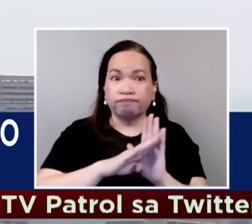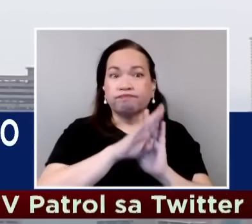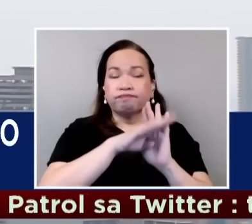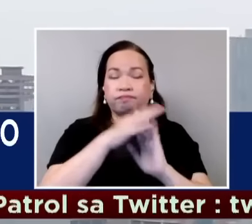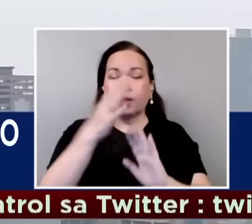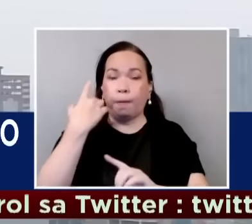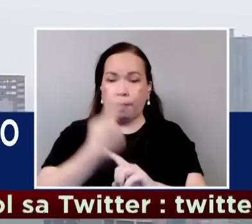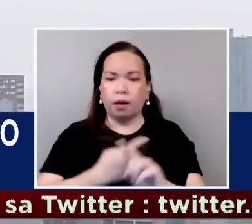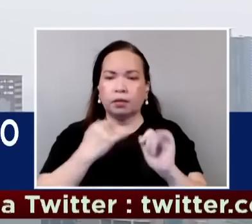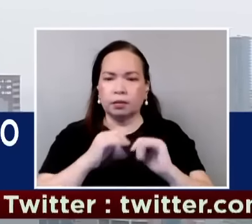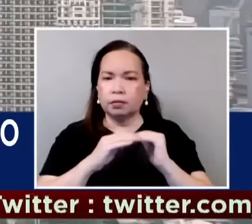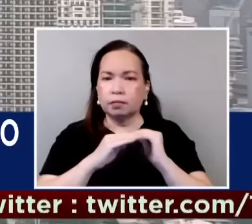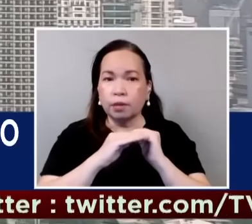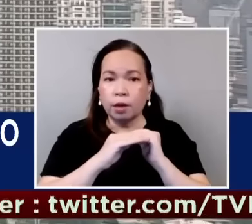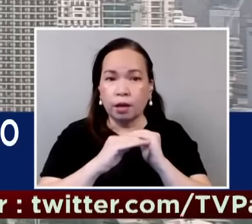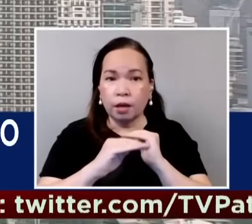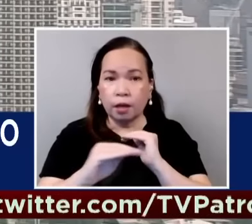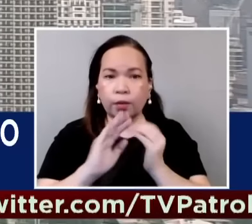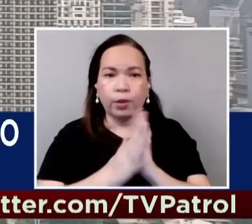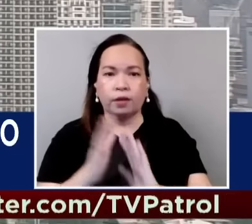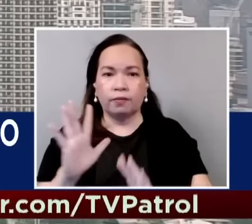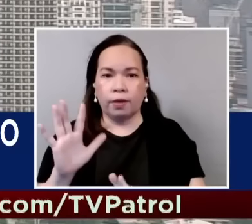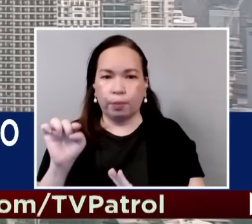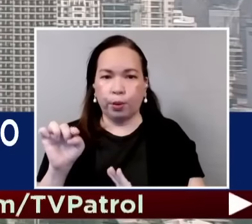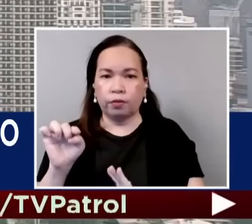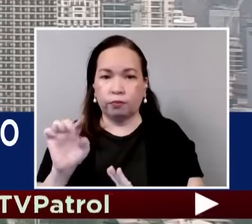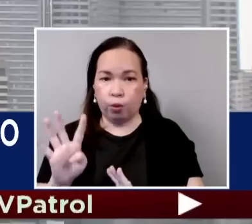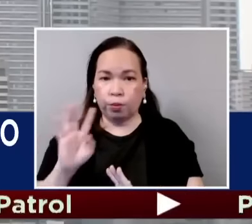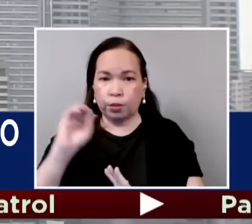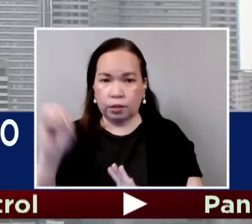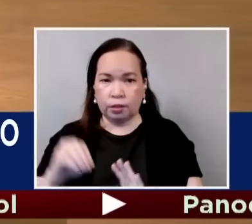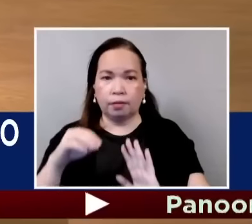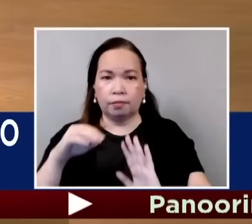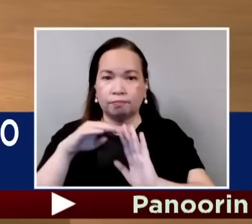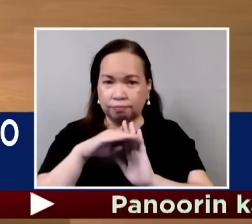nagiging stable sa 5.4% nitong Hunyo.